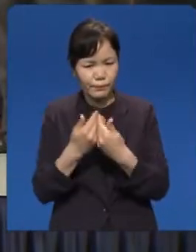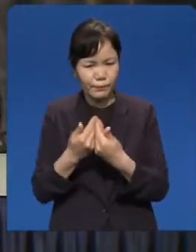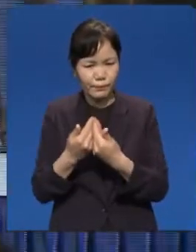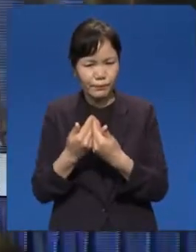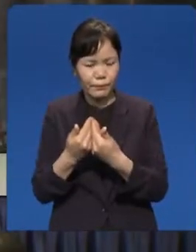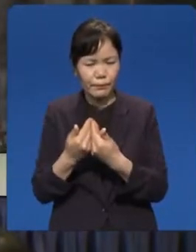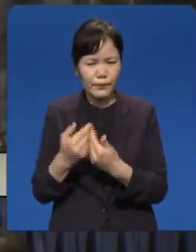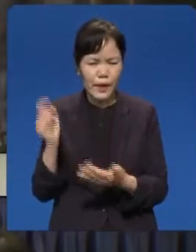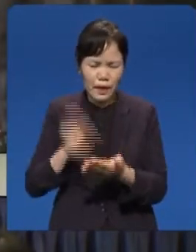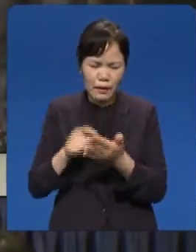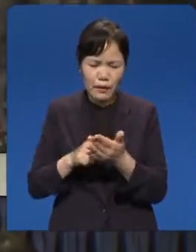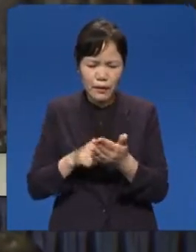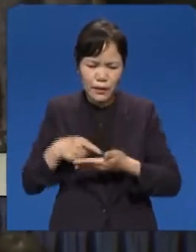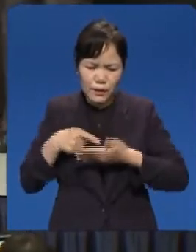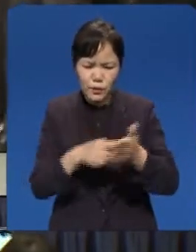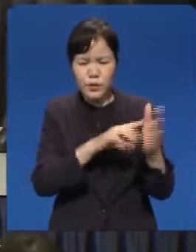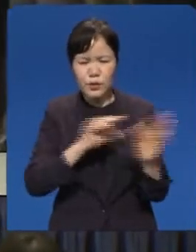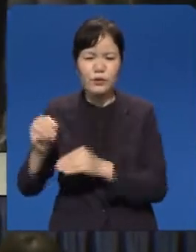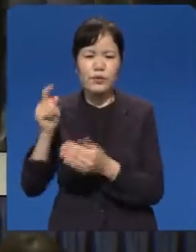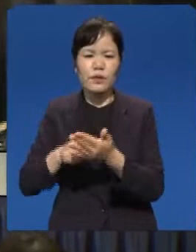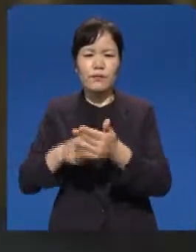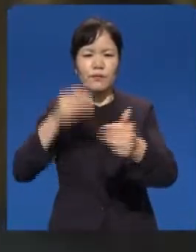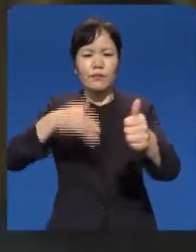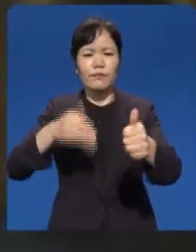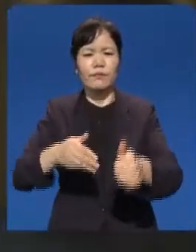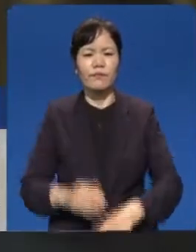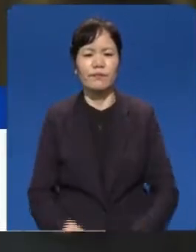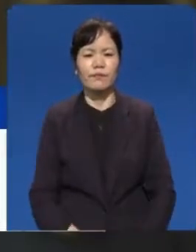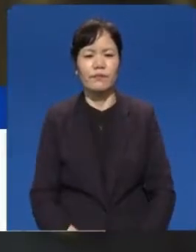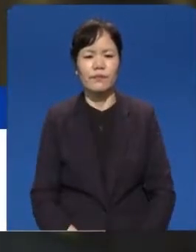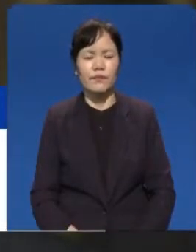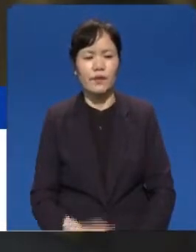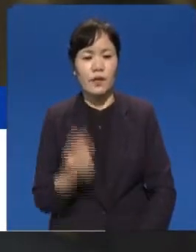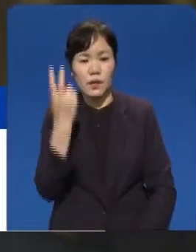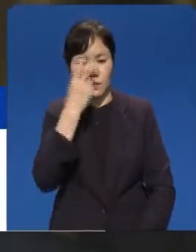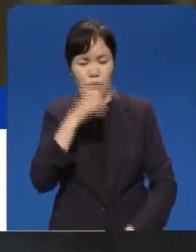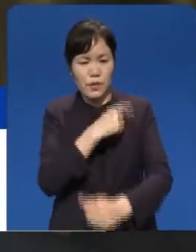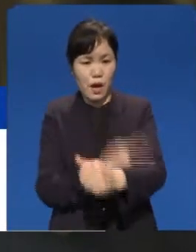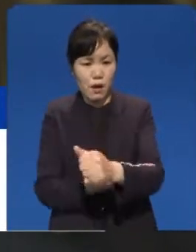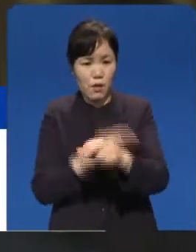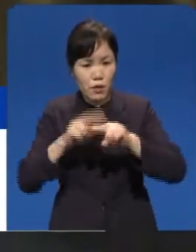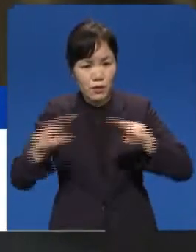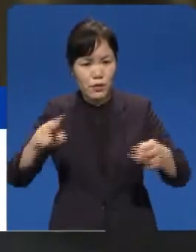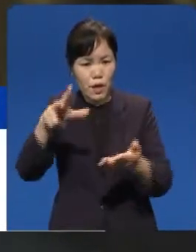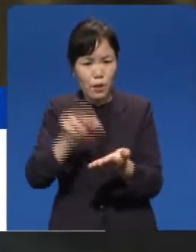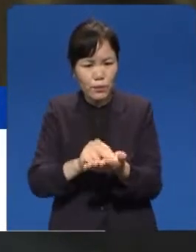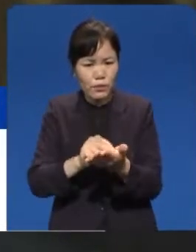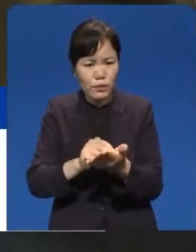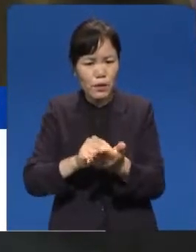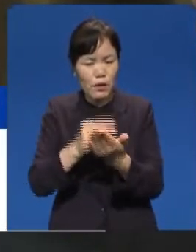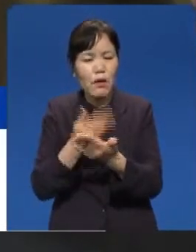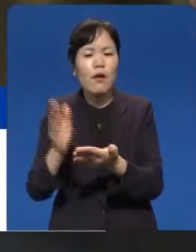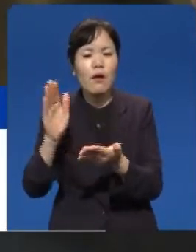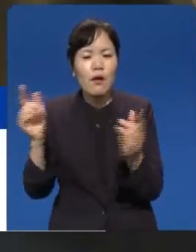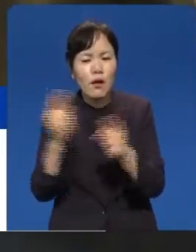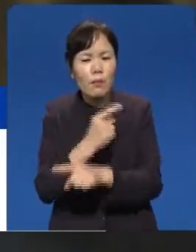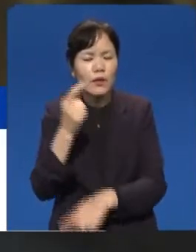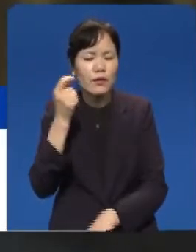추진 중단을 촉구했습니다. 검수완박 법안의 문제점을 전혀 개선하지 못하였을 뿐